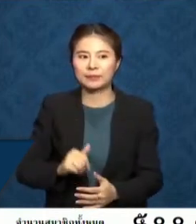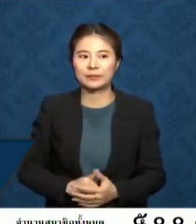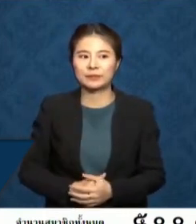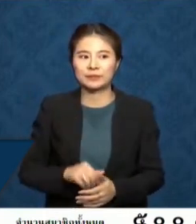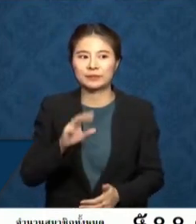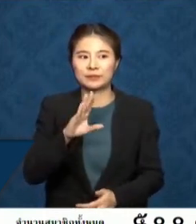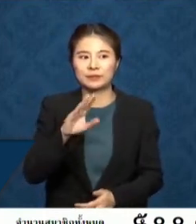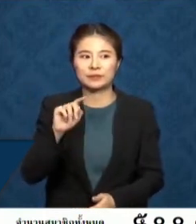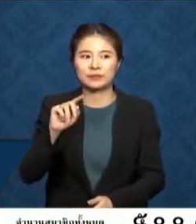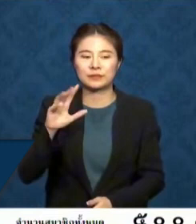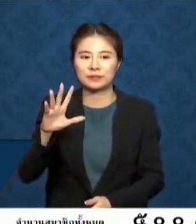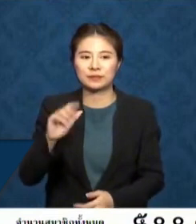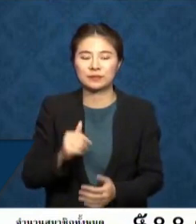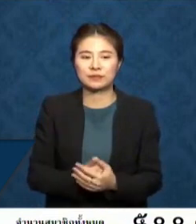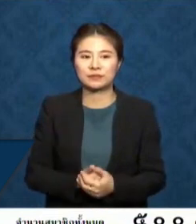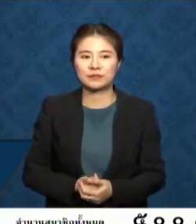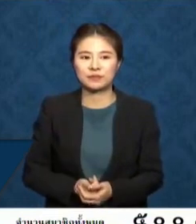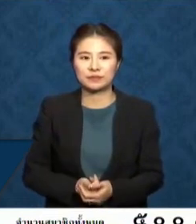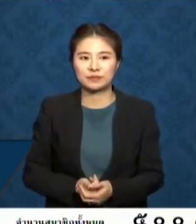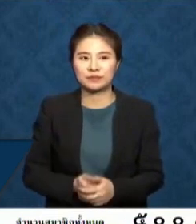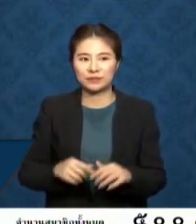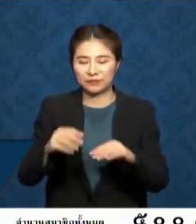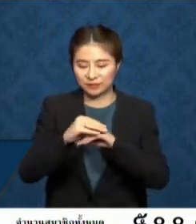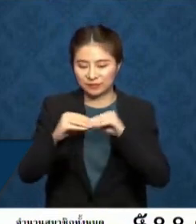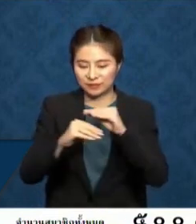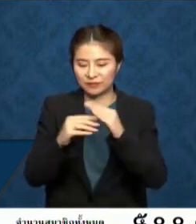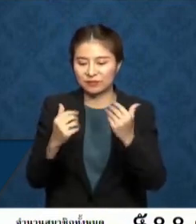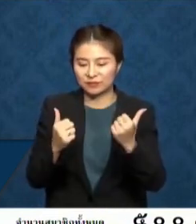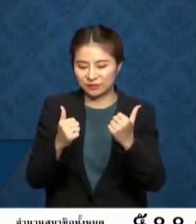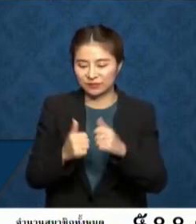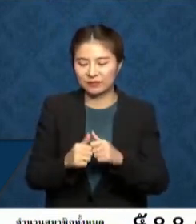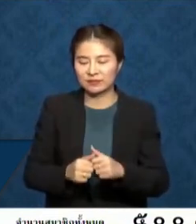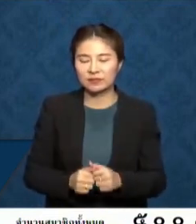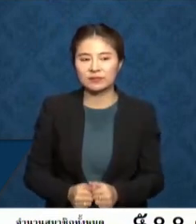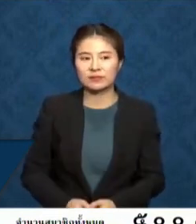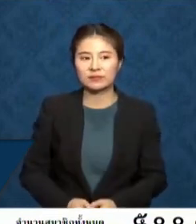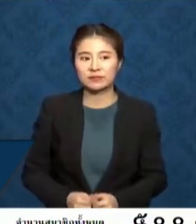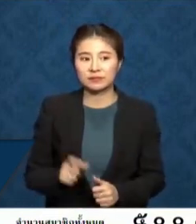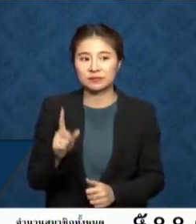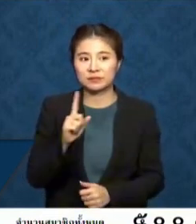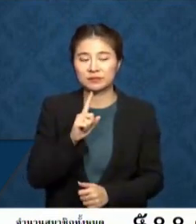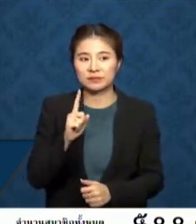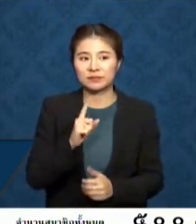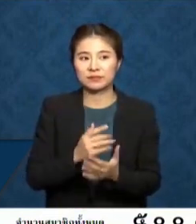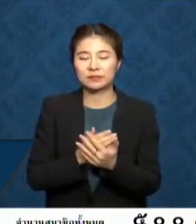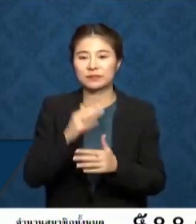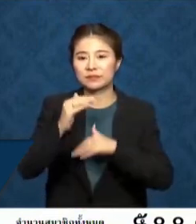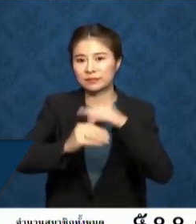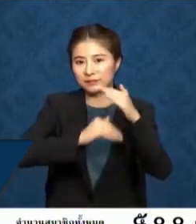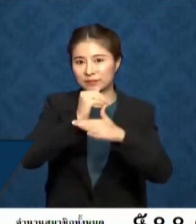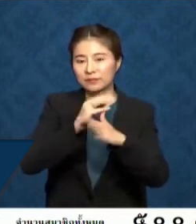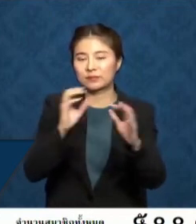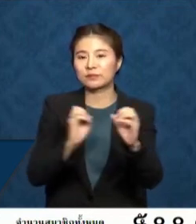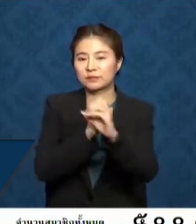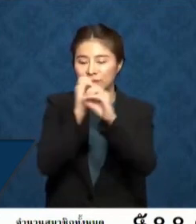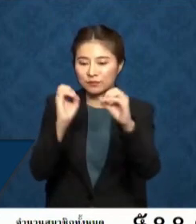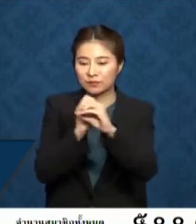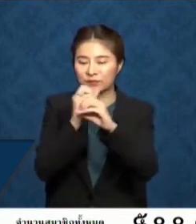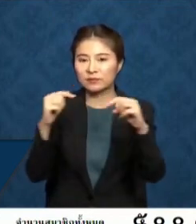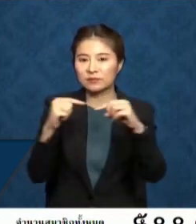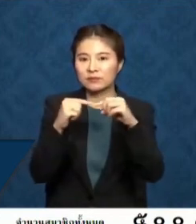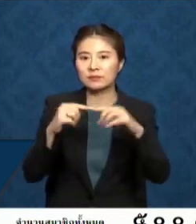4.5 ล้านเนี่ยไม่ให้1ลำเดียวในโครงการนี้ครับพอผมไปอีกดูอีกโครงการยกระดับความปลอดภัยในแหล่งท่องเที่